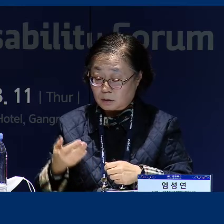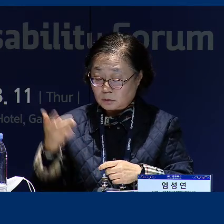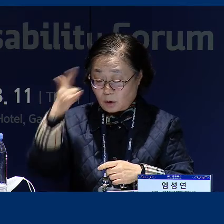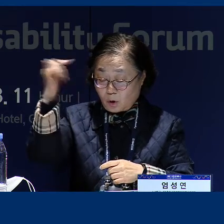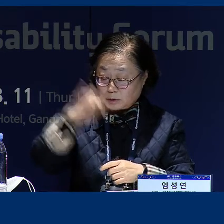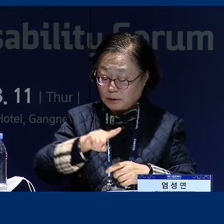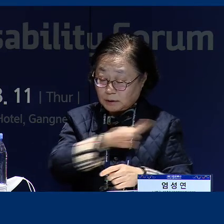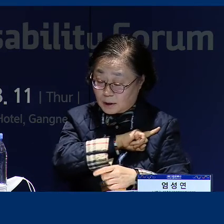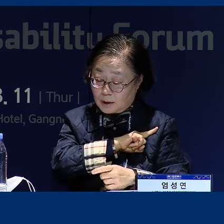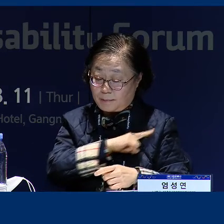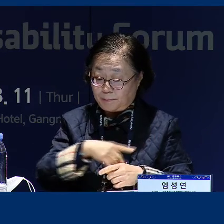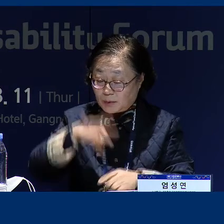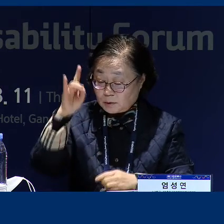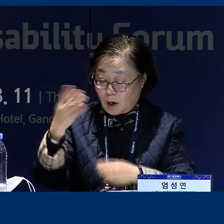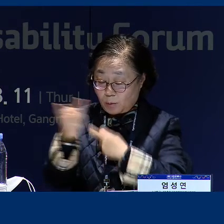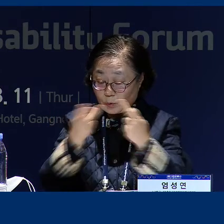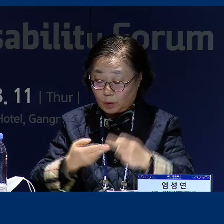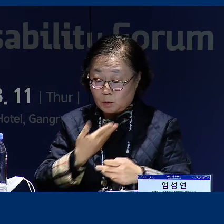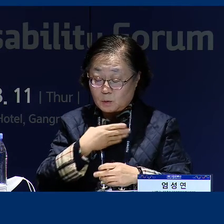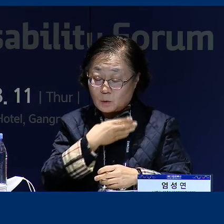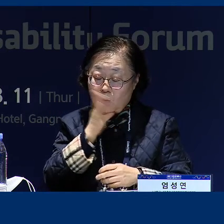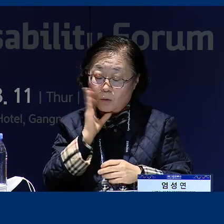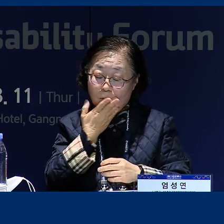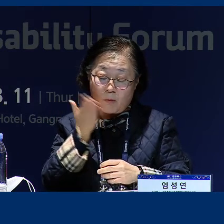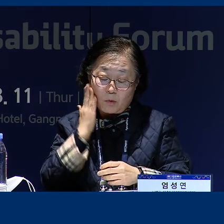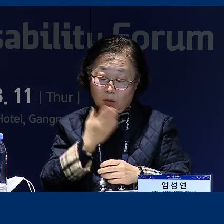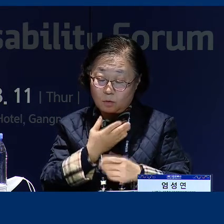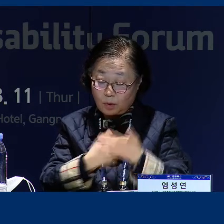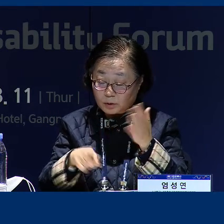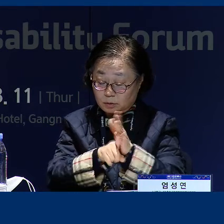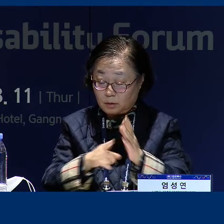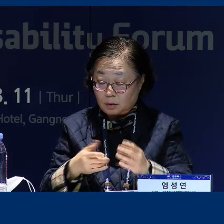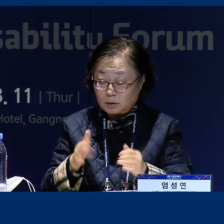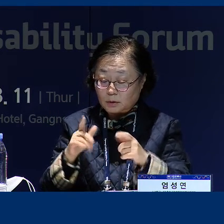노인들이 많이 살고 계십니다.